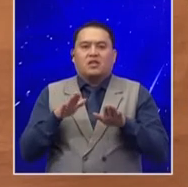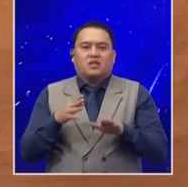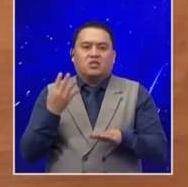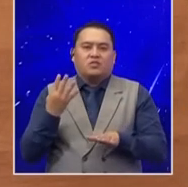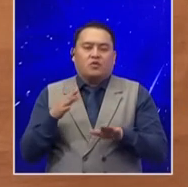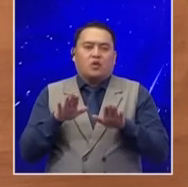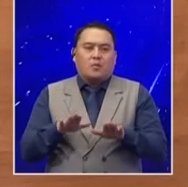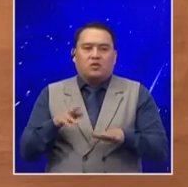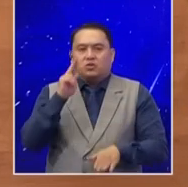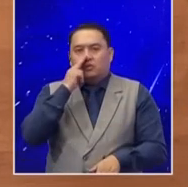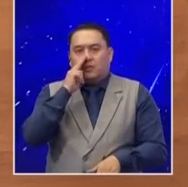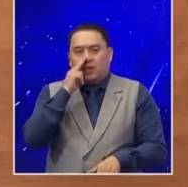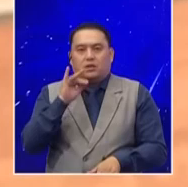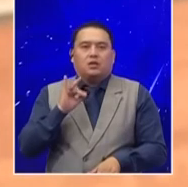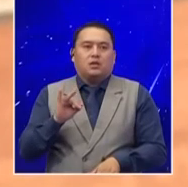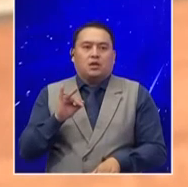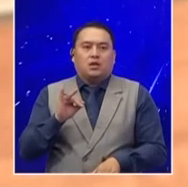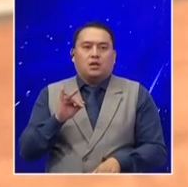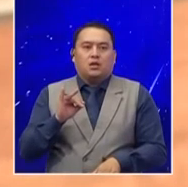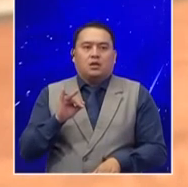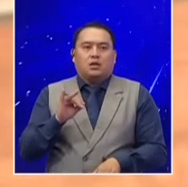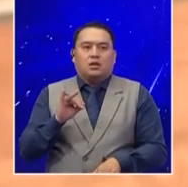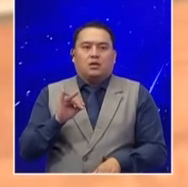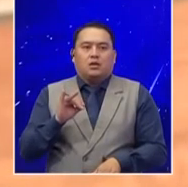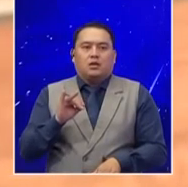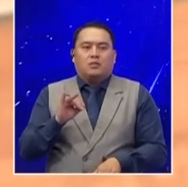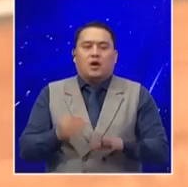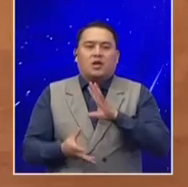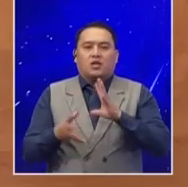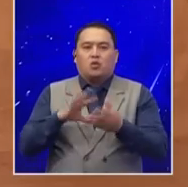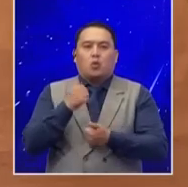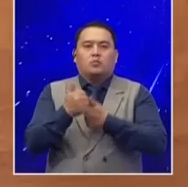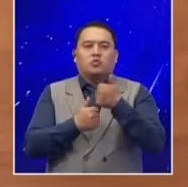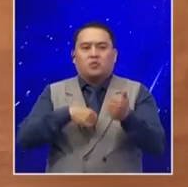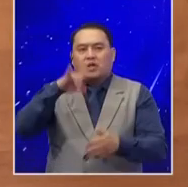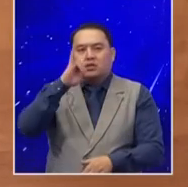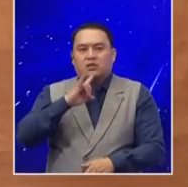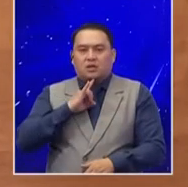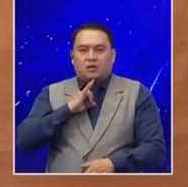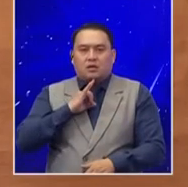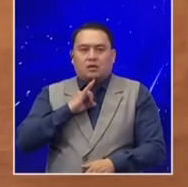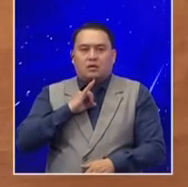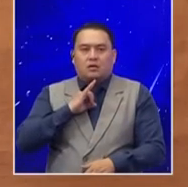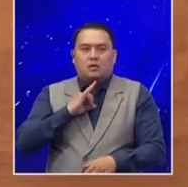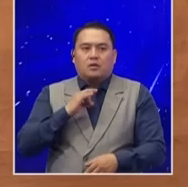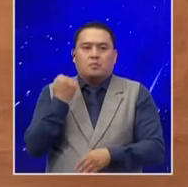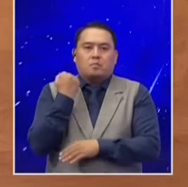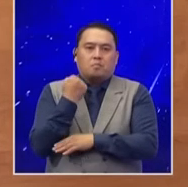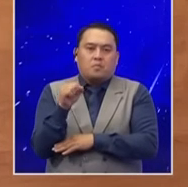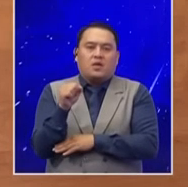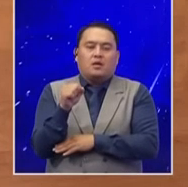Третье, четвертое место – это Чимкент и Малый Сара. По итогам чемпионата Казахстана призовы